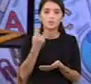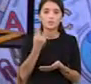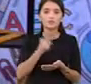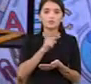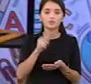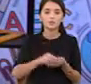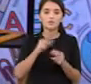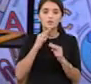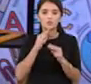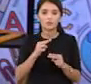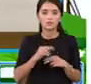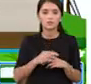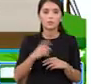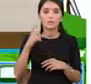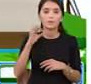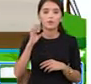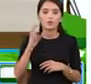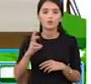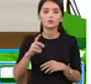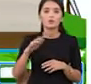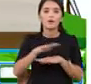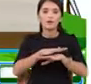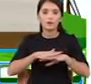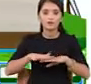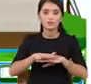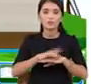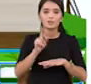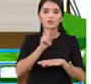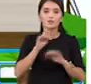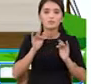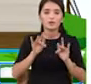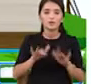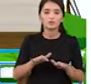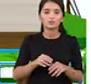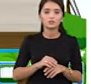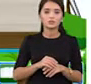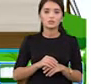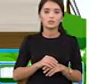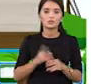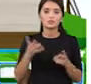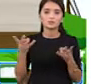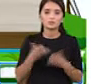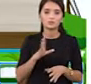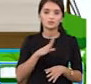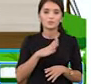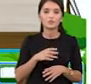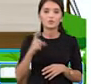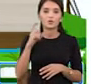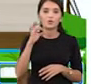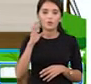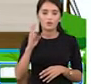Birinchi savol. Diqqat qiling. Xon xalqimizni nima qilishga ahd qiladi?